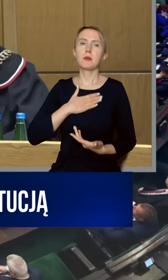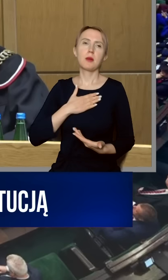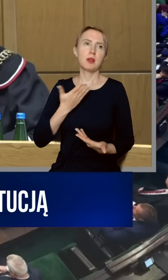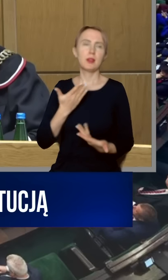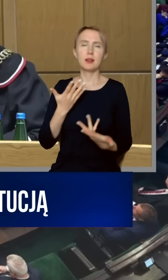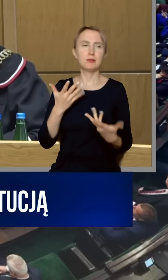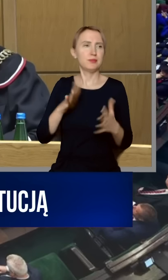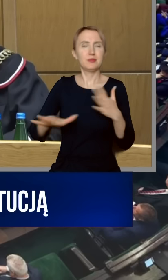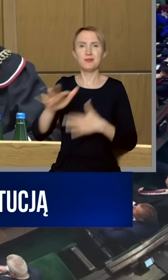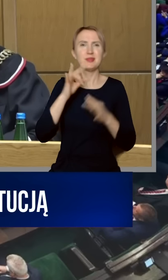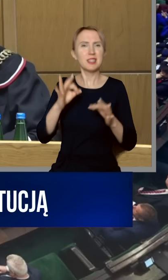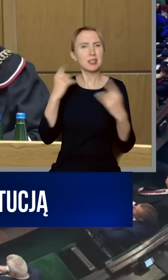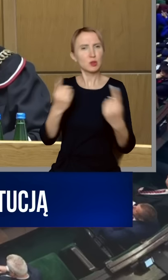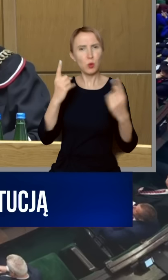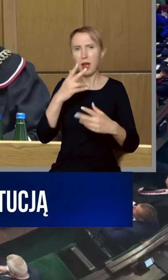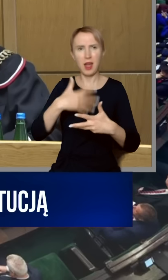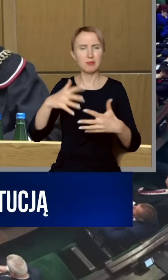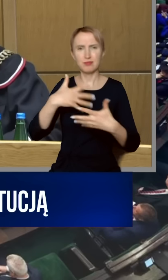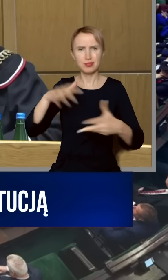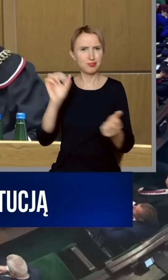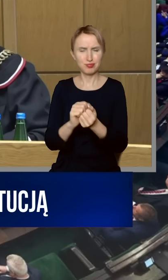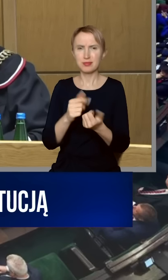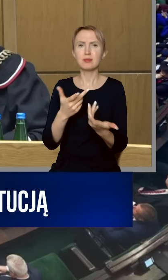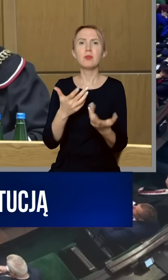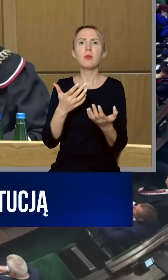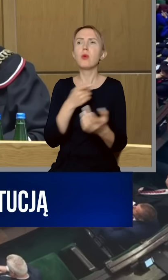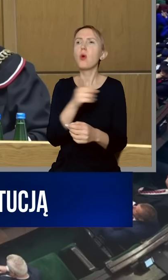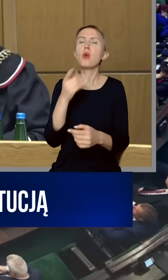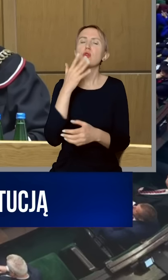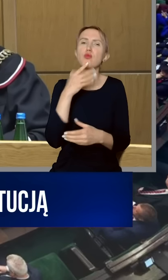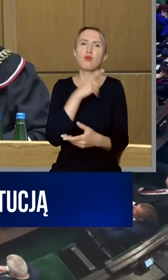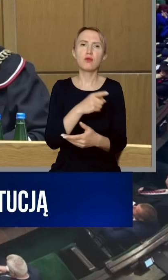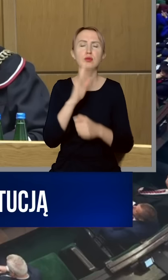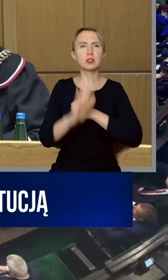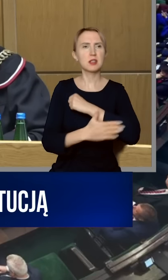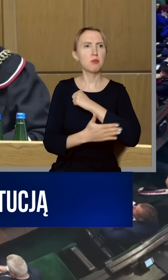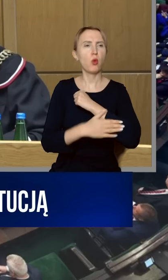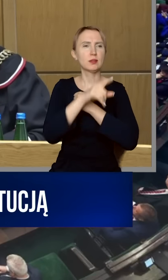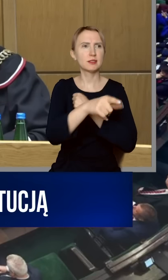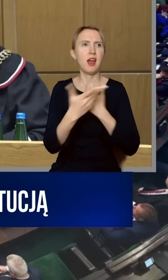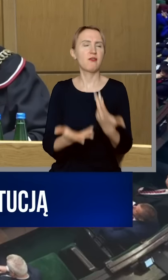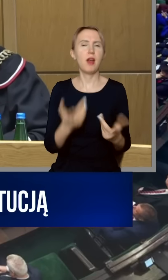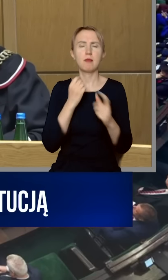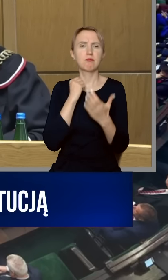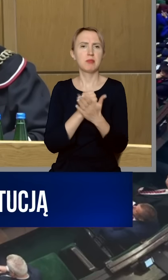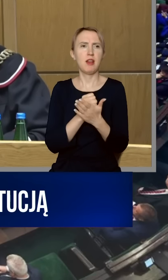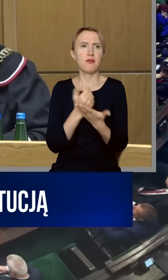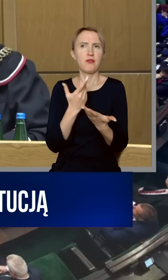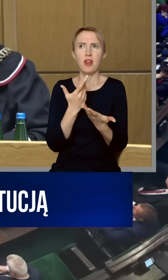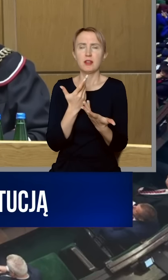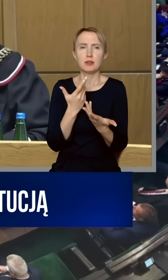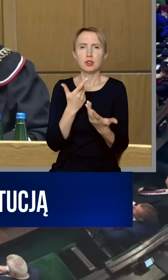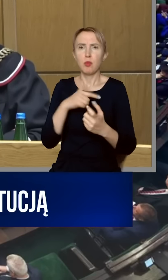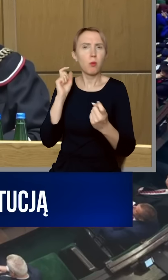bo oni się powołują na jakieś podstawy po to, żeby